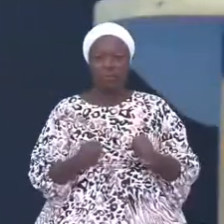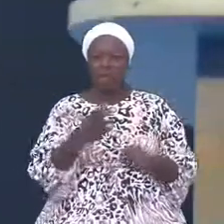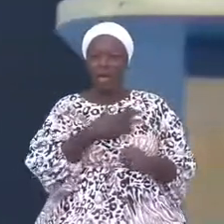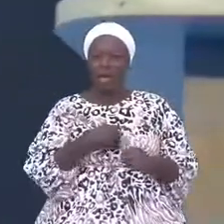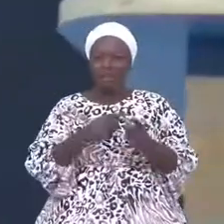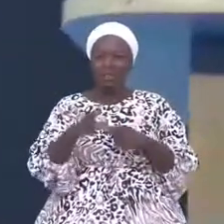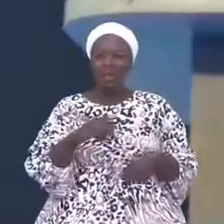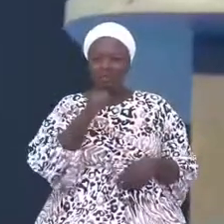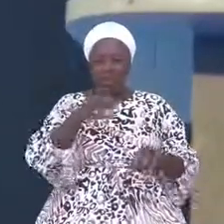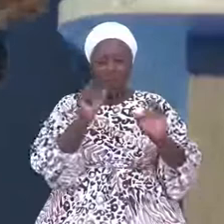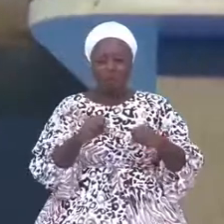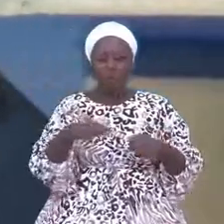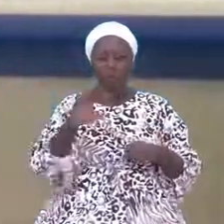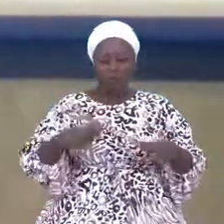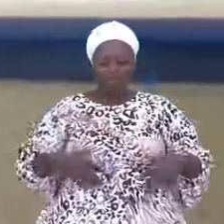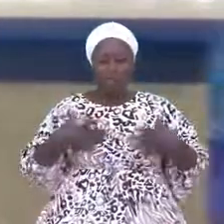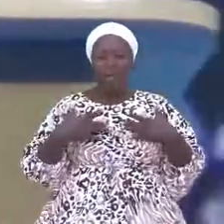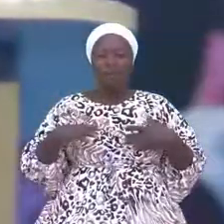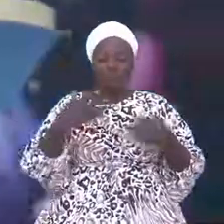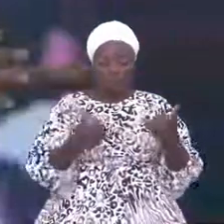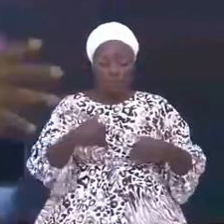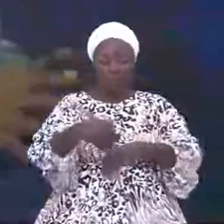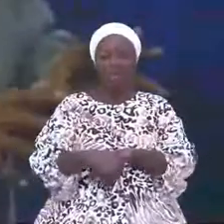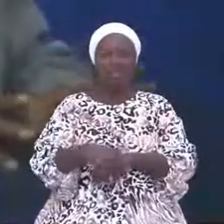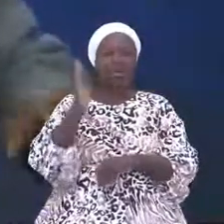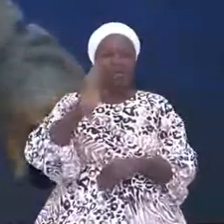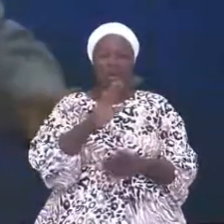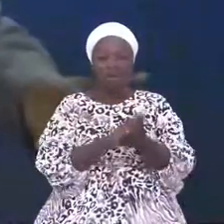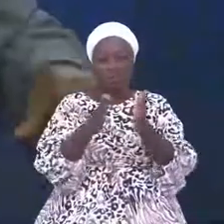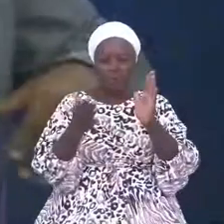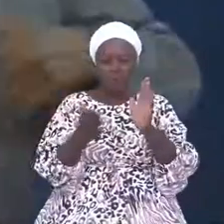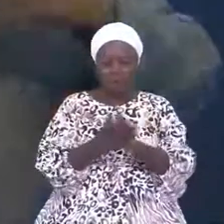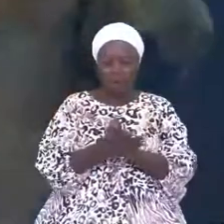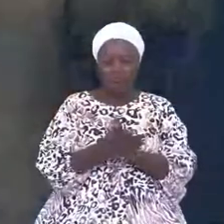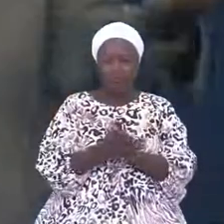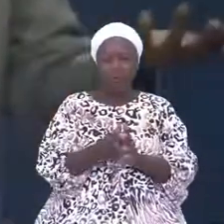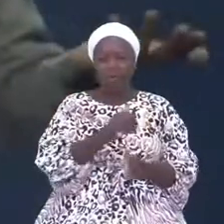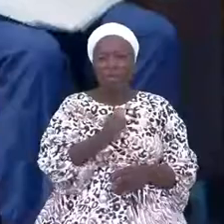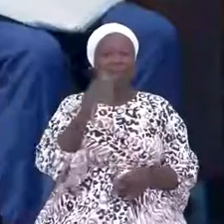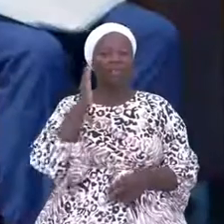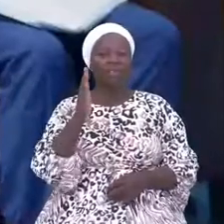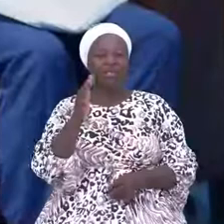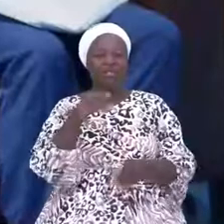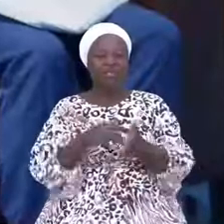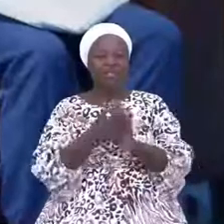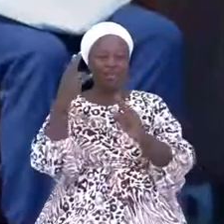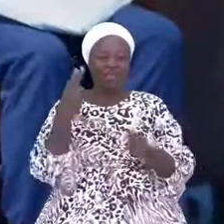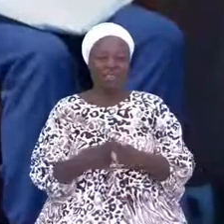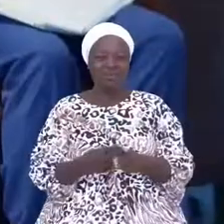Et ton cœur recevra la force. Et les impossibilités de ta vie ce soir